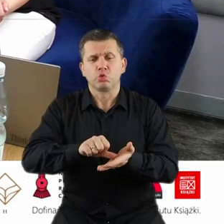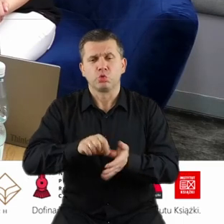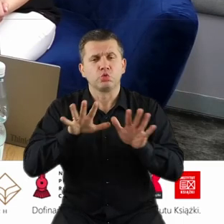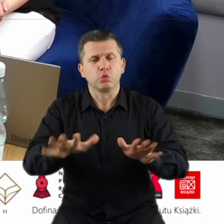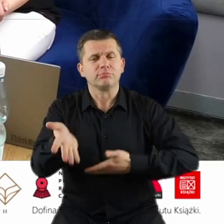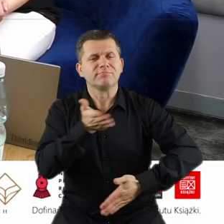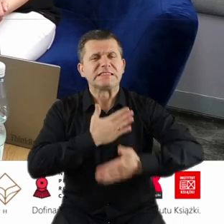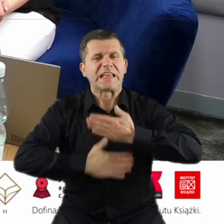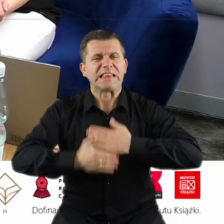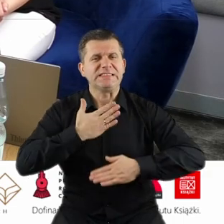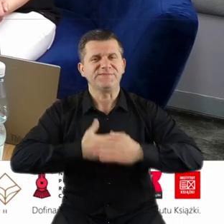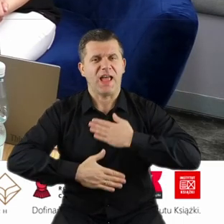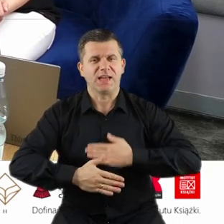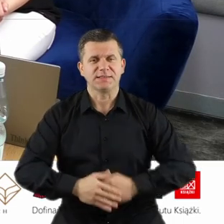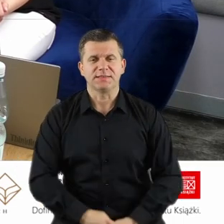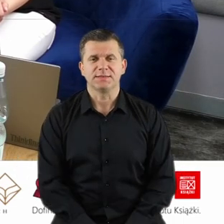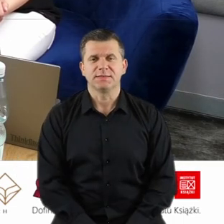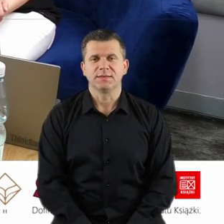ogromnej satysfakcji